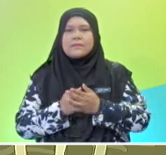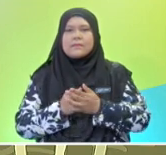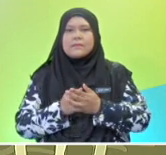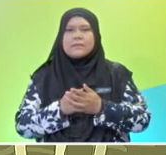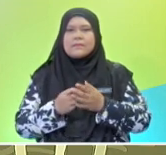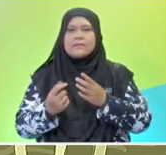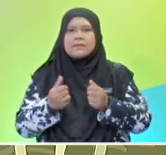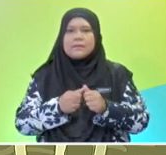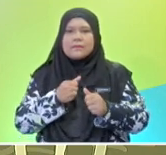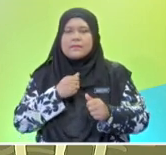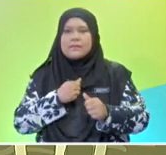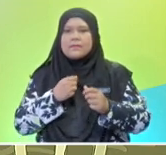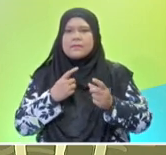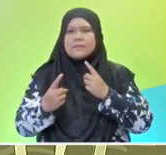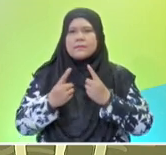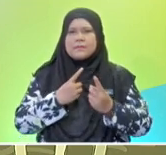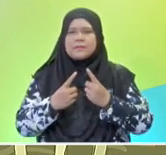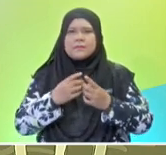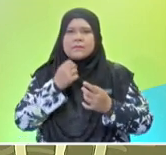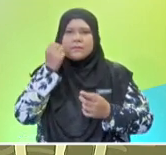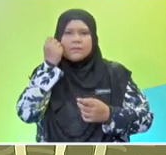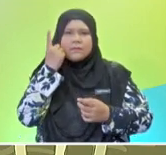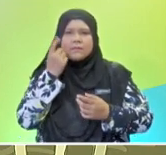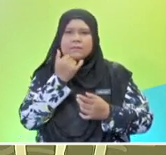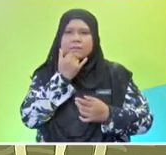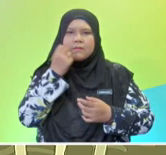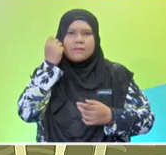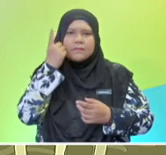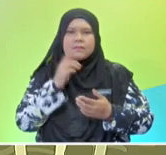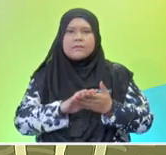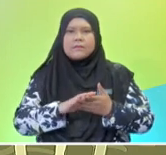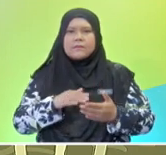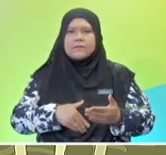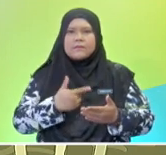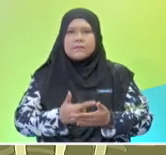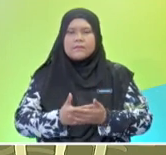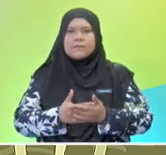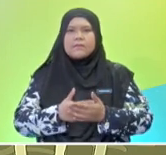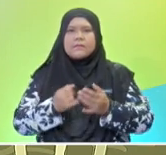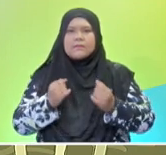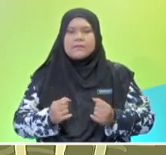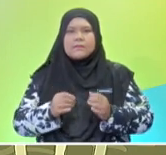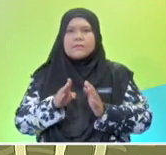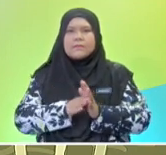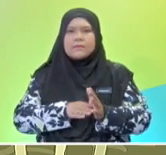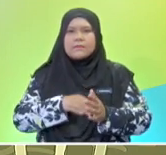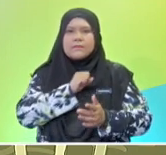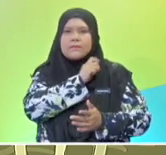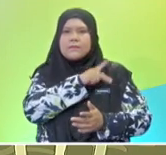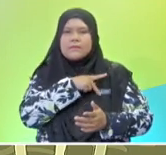faham antara ahli keluarga. Yang ketiga, melahirkan individu berakhlak mulia. Terusnya,